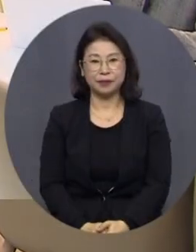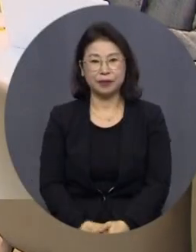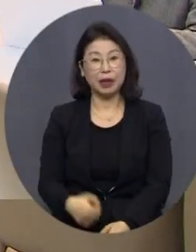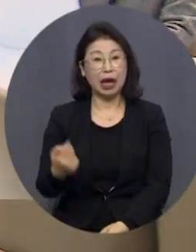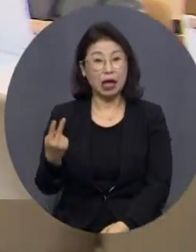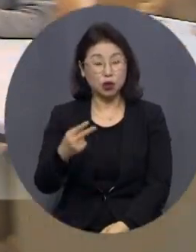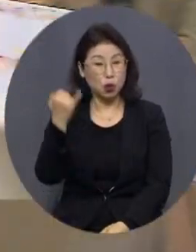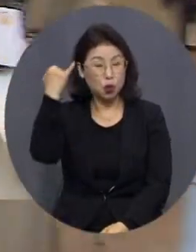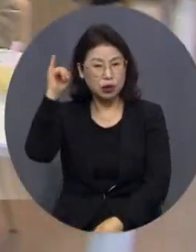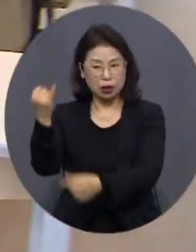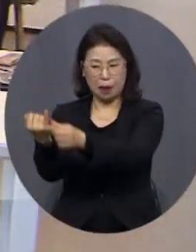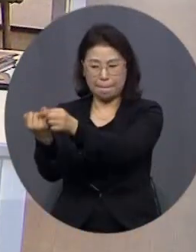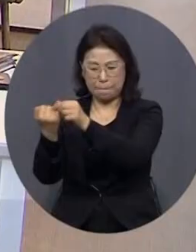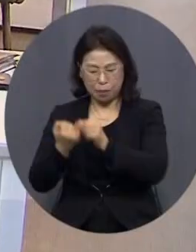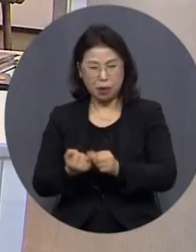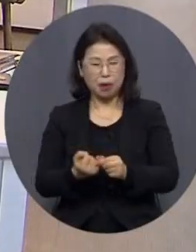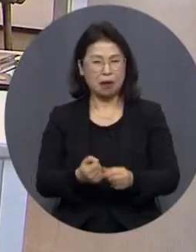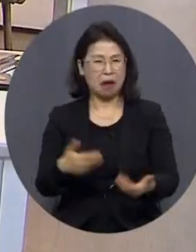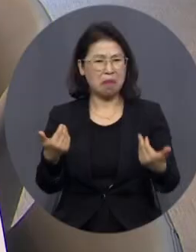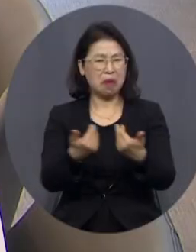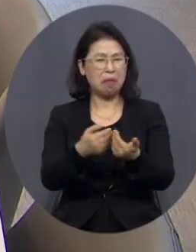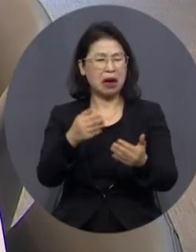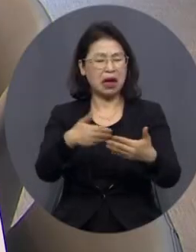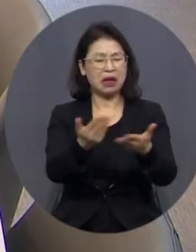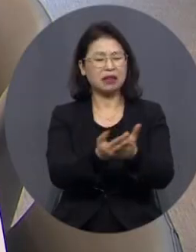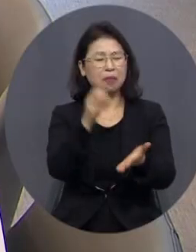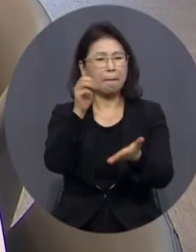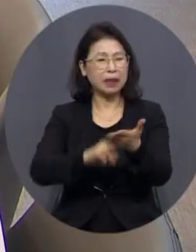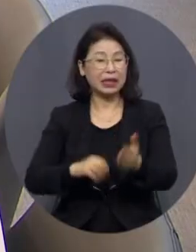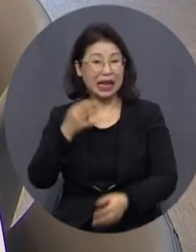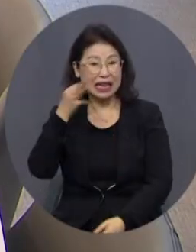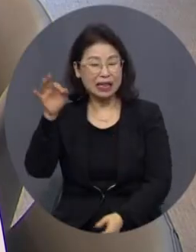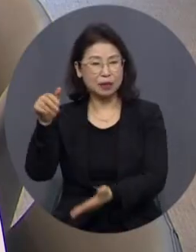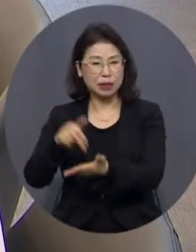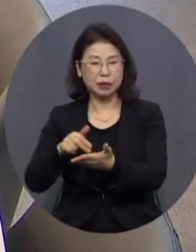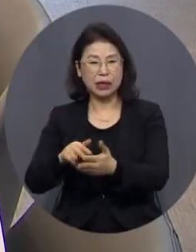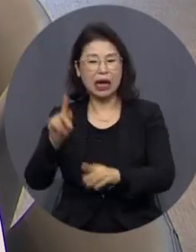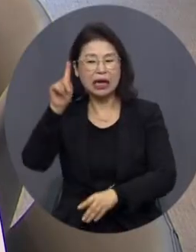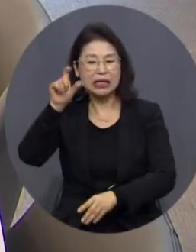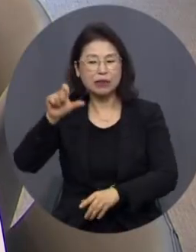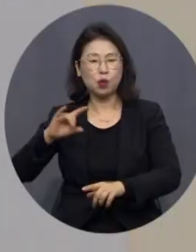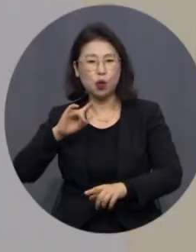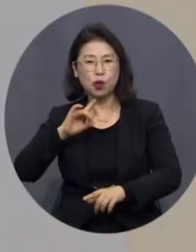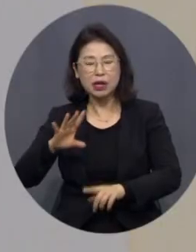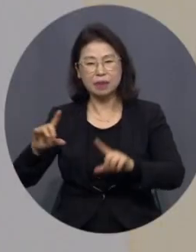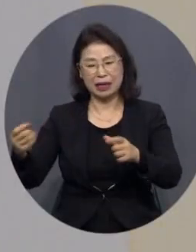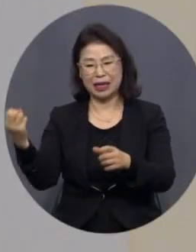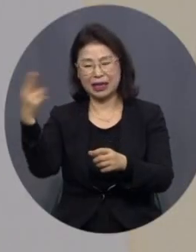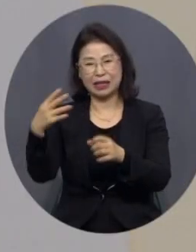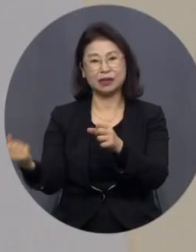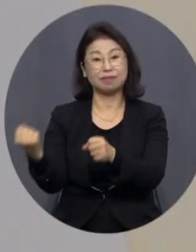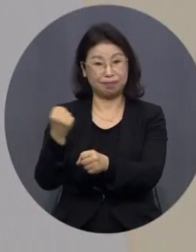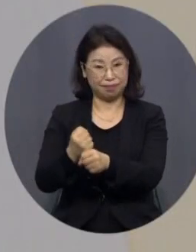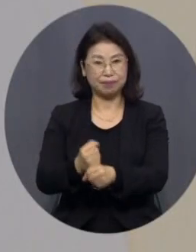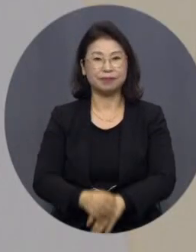한편 전략공천의 반발에 탈당했던 김영진 전 후보는 보름 만에 국민의힘에 복당했습니다.